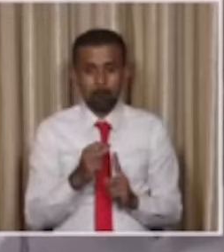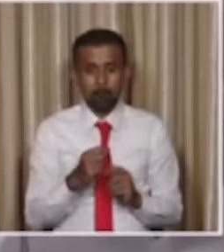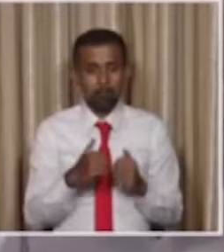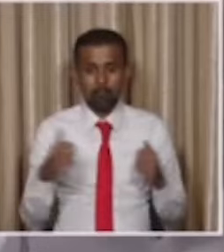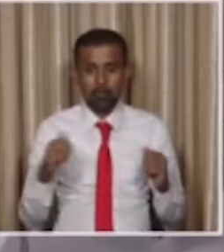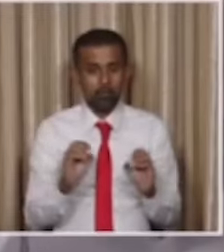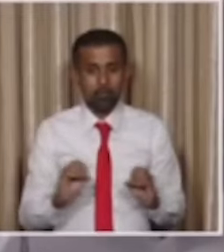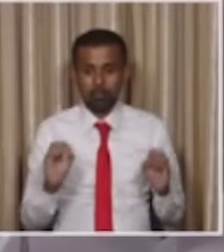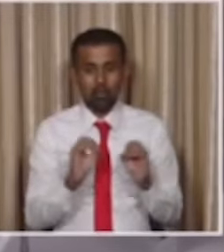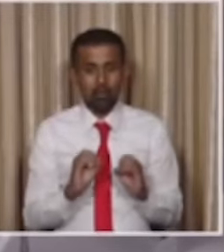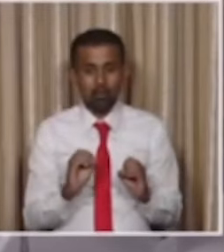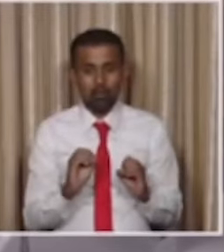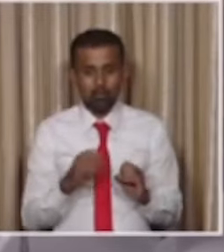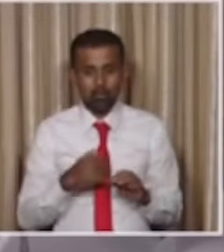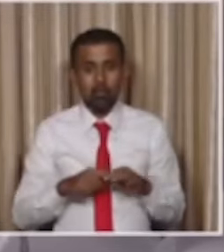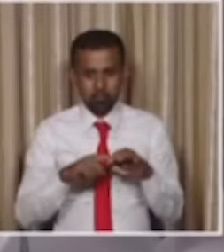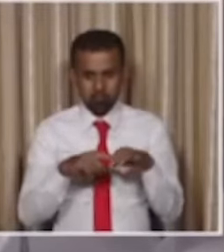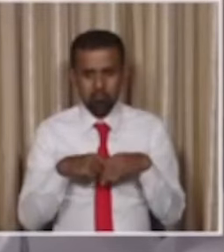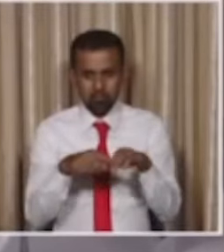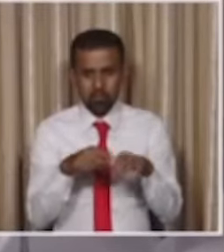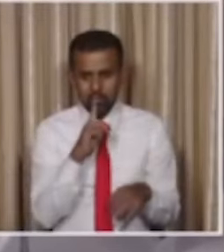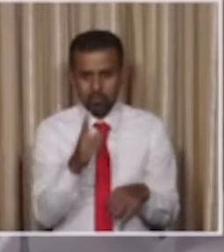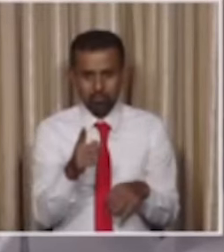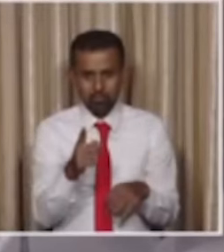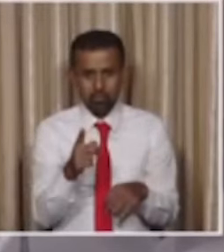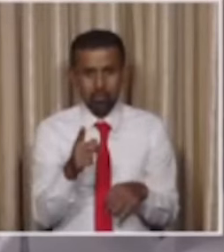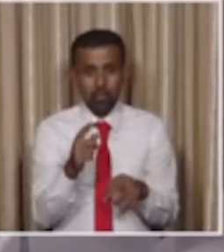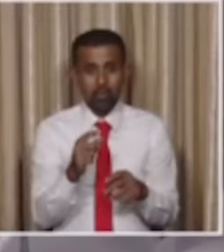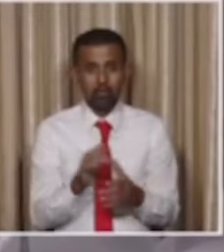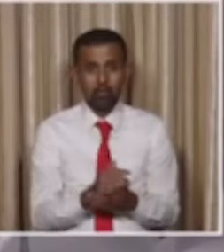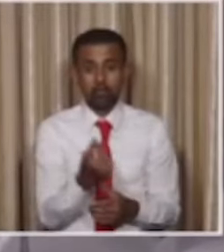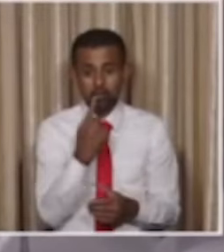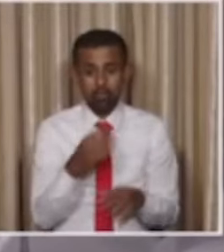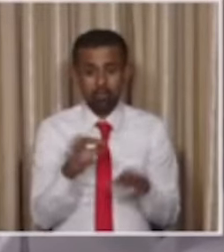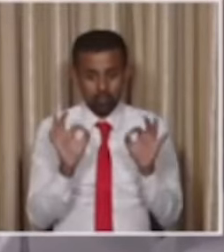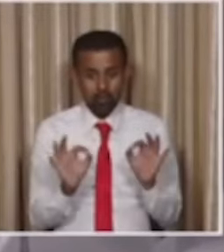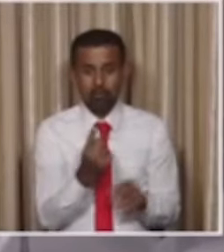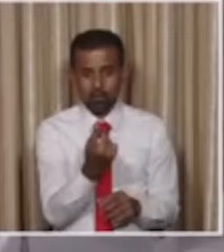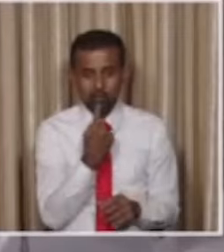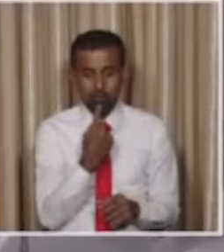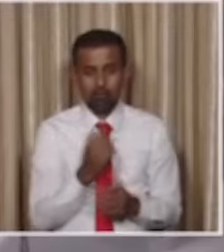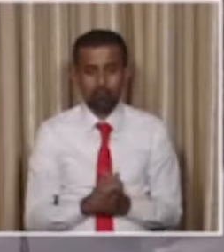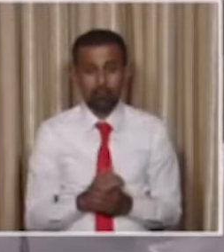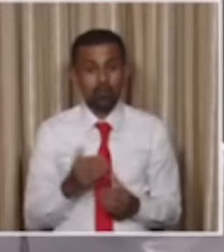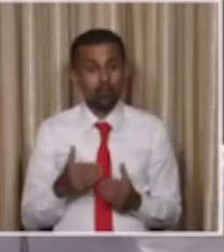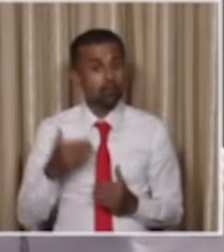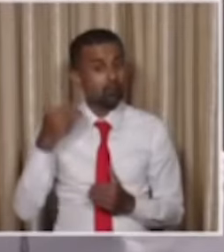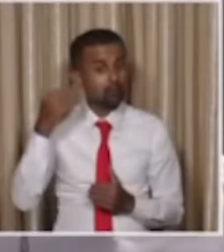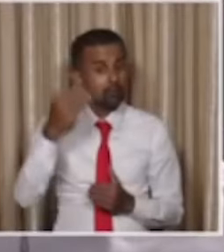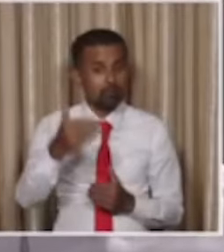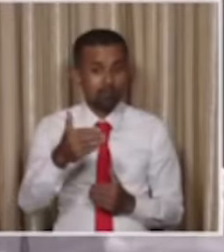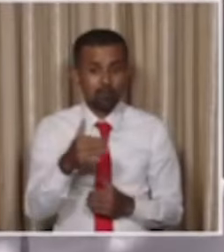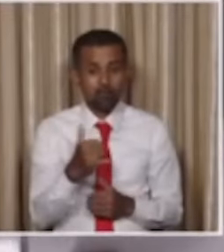මෙන්න මේක නිසයි මම මේ ප්‍රශ්නේ මතු කරේ. ඇමතුමා ඉතා නිවැරදිව ඒක ආමන්ත්‍රණය කරා මේ ප්‍රශ්නය. ඒ නිසා අනාගතයේදීත් ගරු